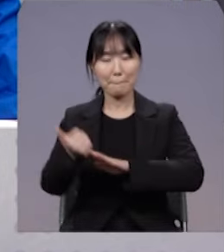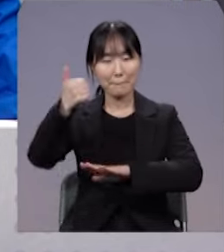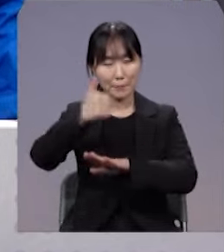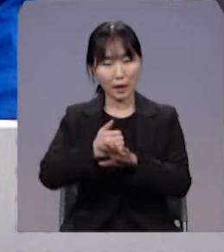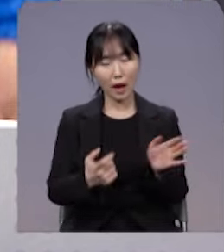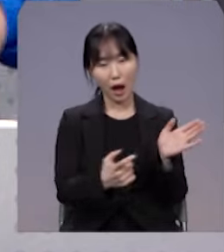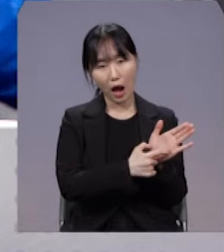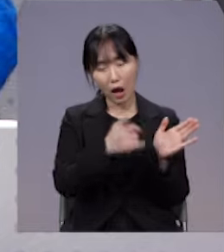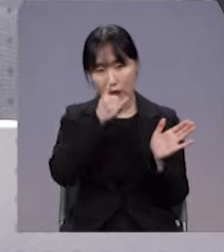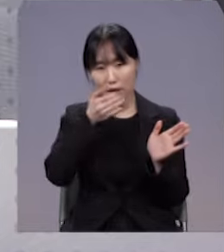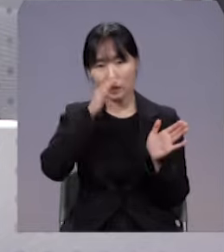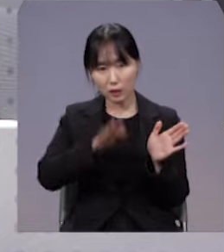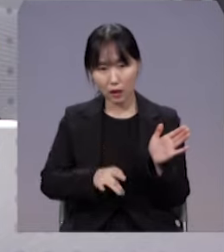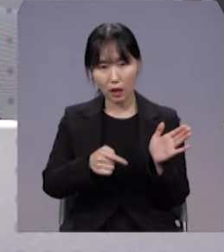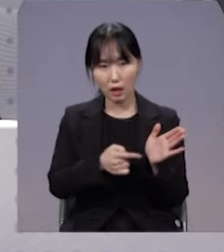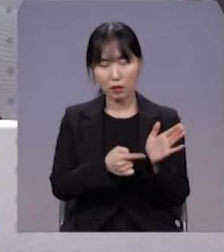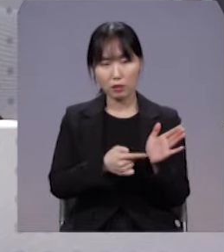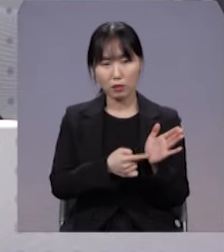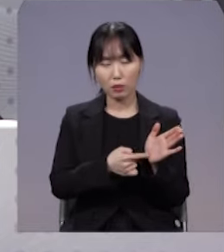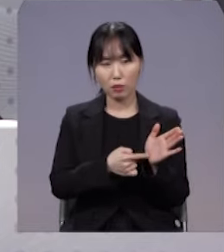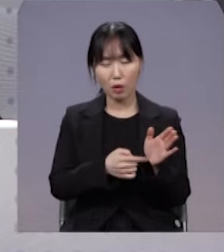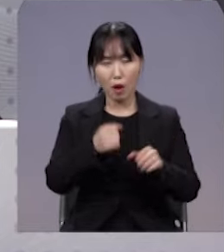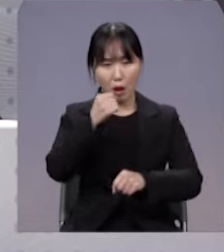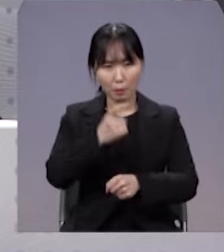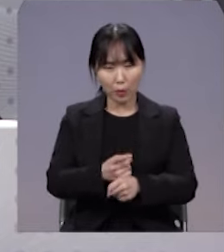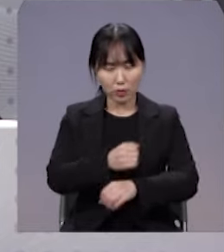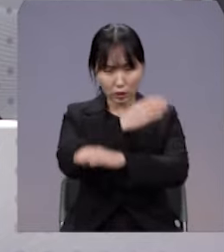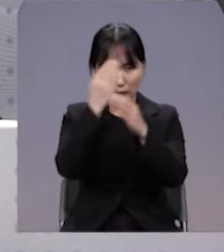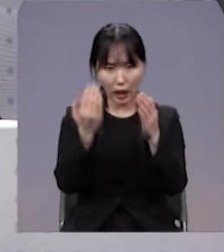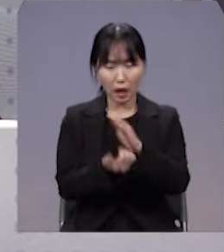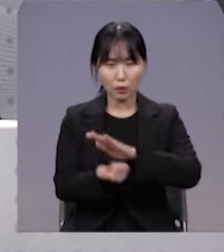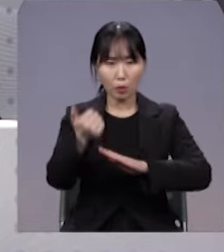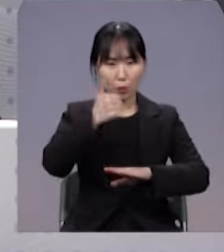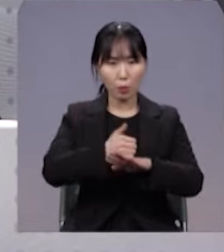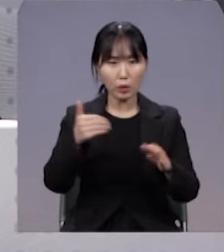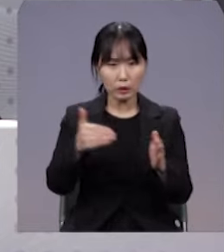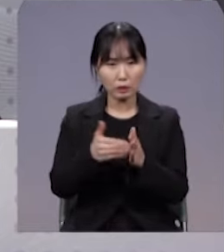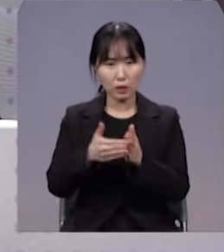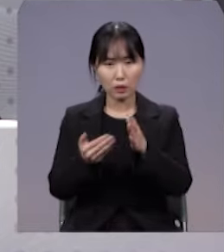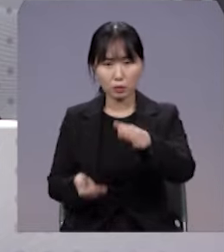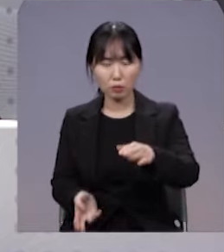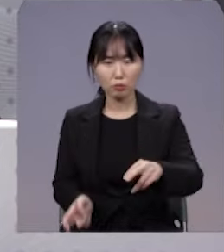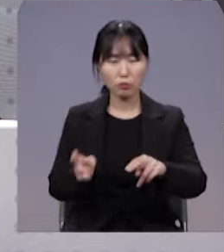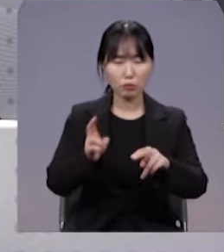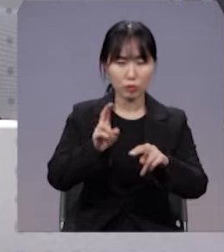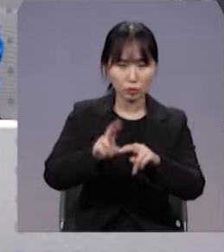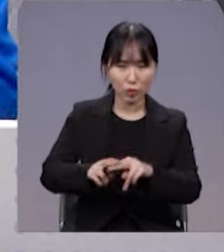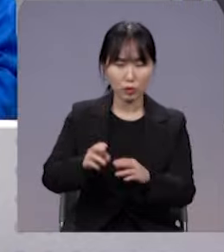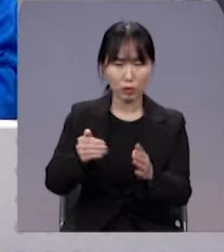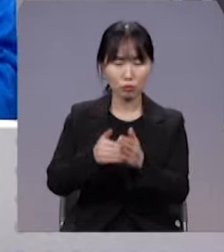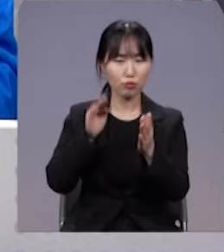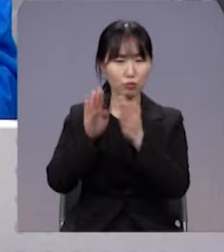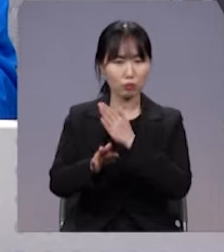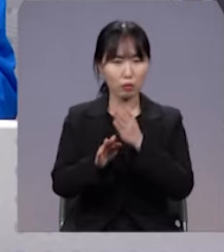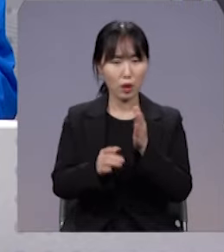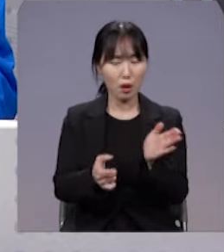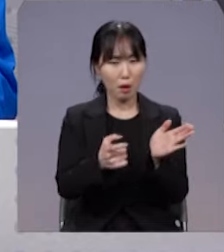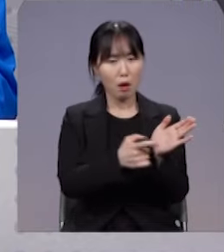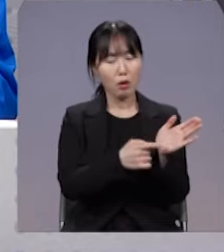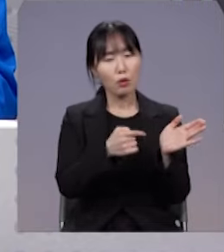공사에 준공식을 열었다는게 성과는 아니지 않습니까 저는 그 자리에 가서 제가 주민들로부터 감사패도